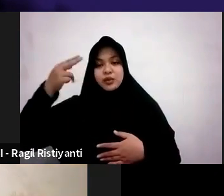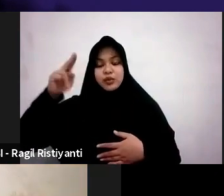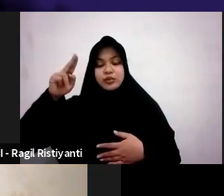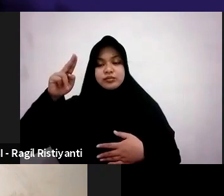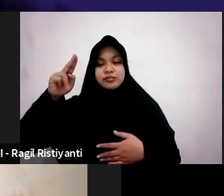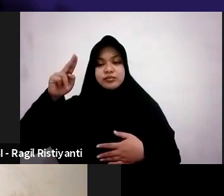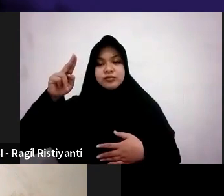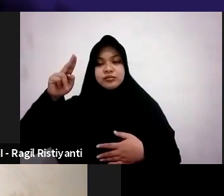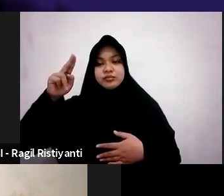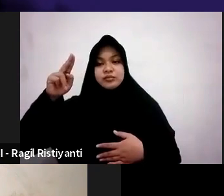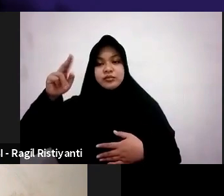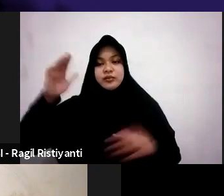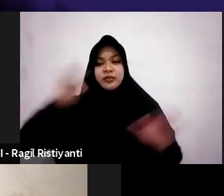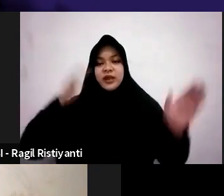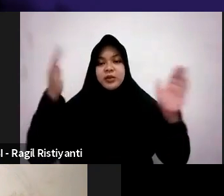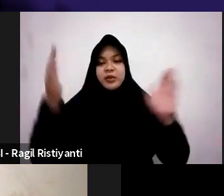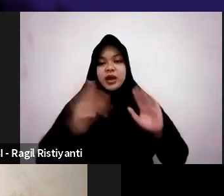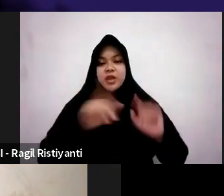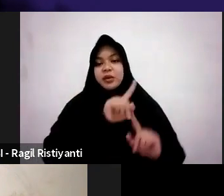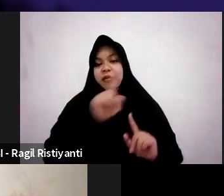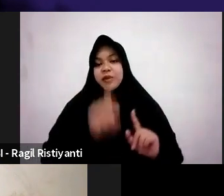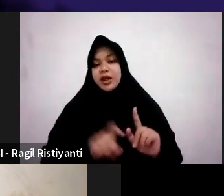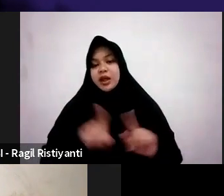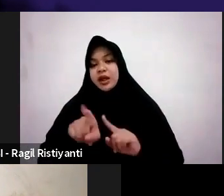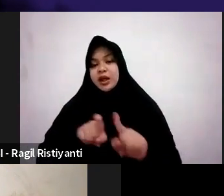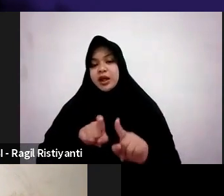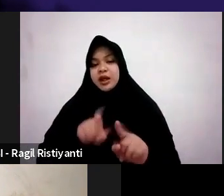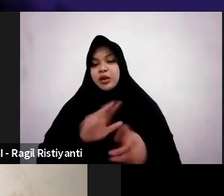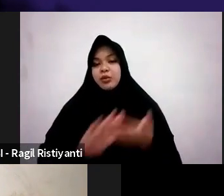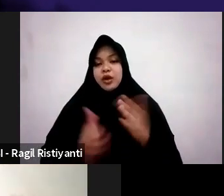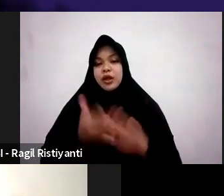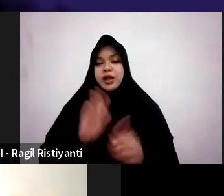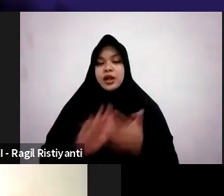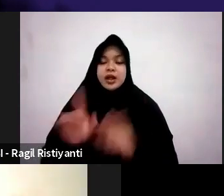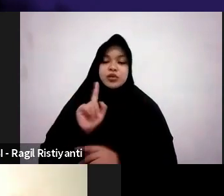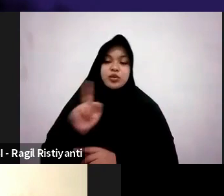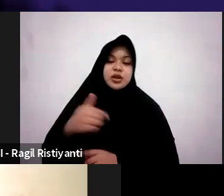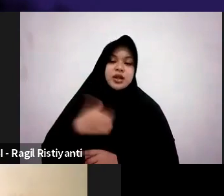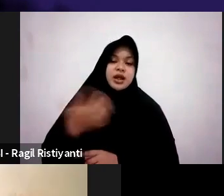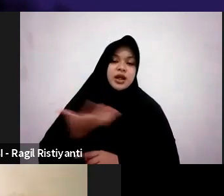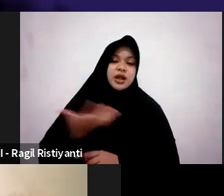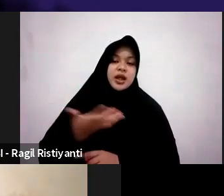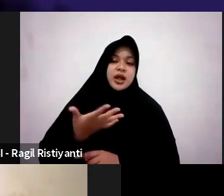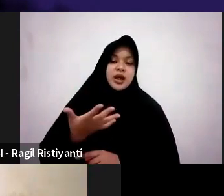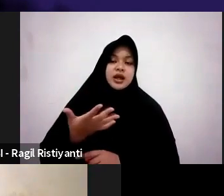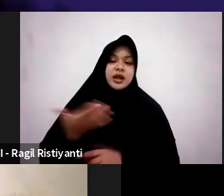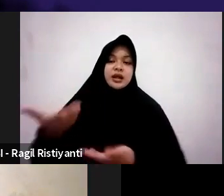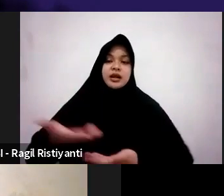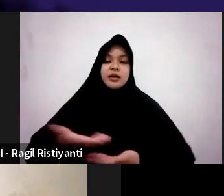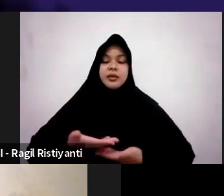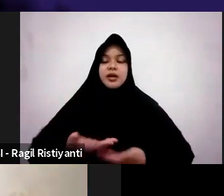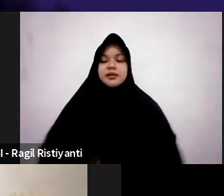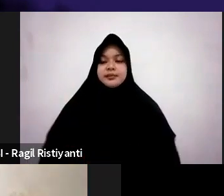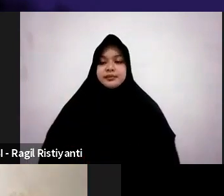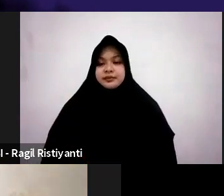namanya menghadapi pertanyaan dari komunitas yang justu saya sangat ingin film ini terima hasil